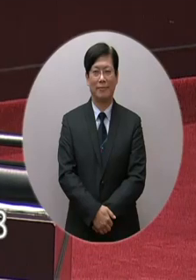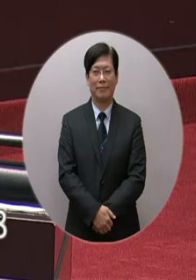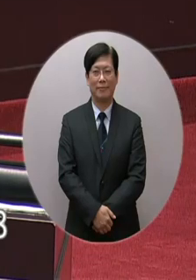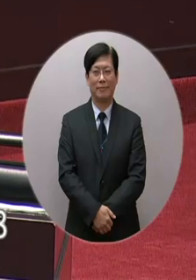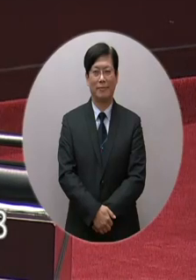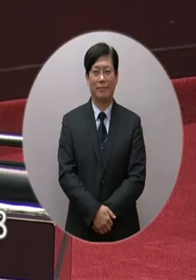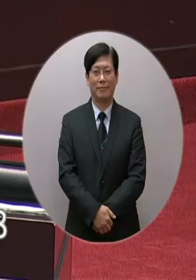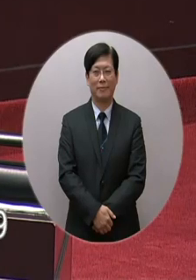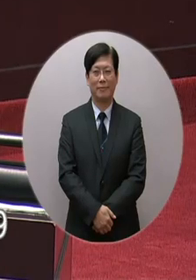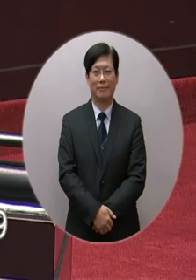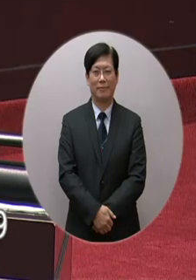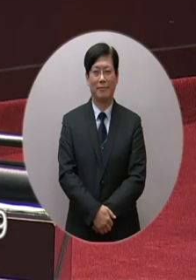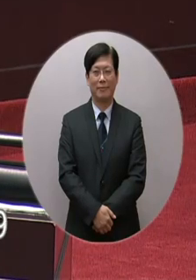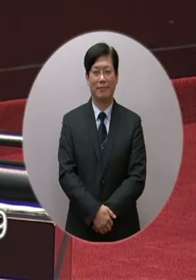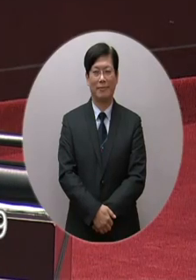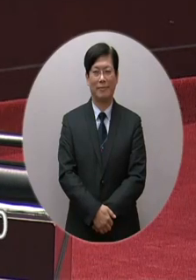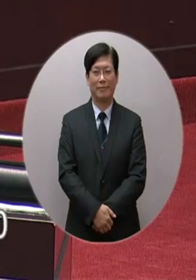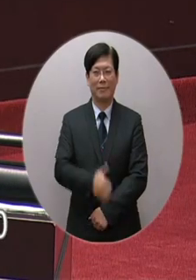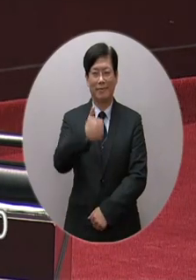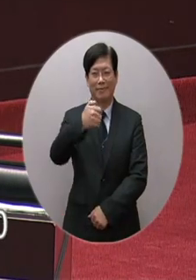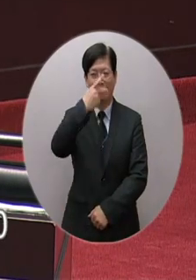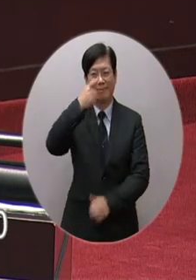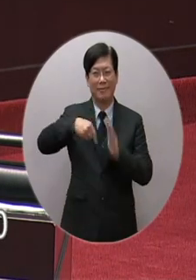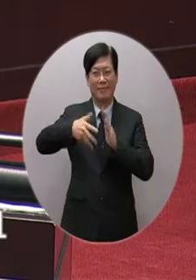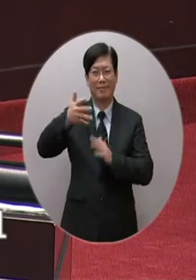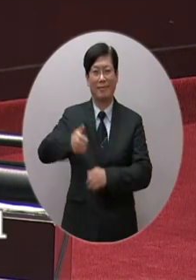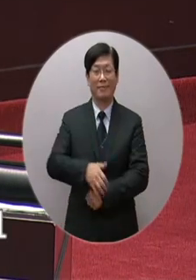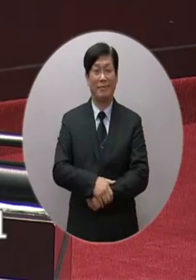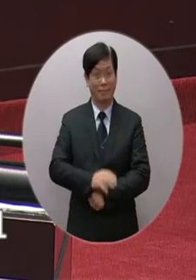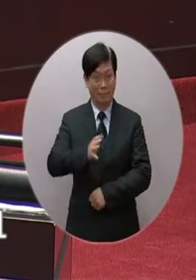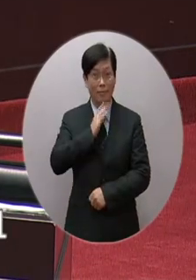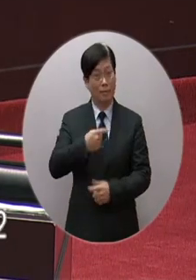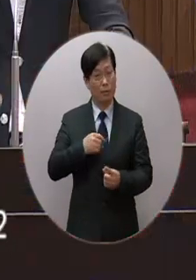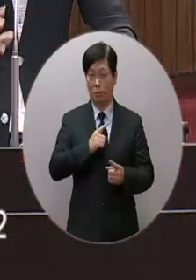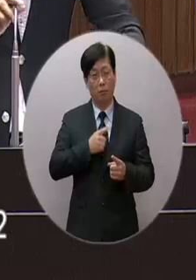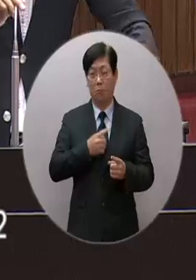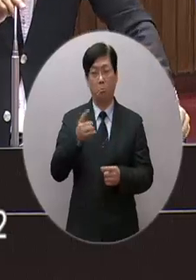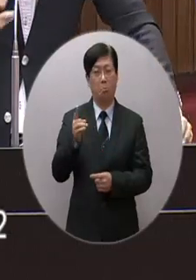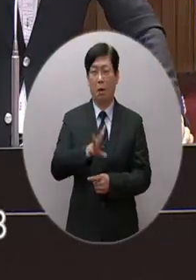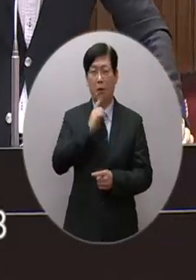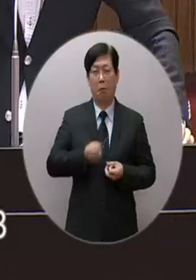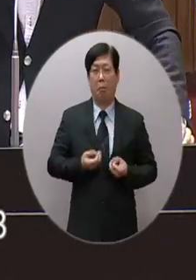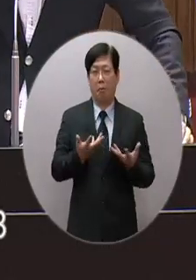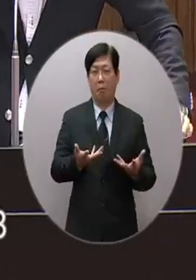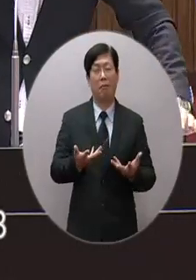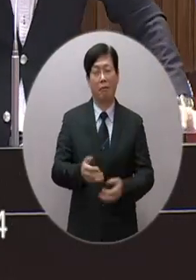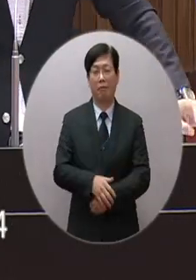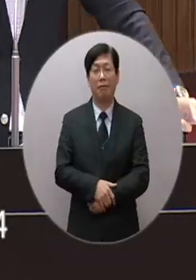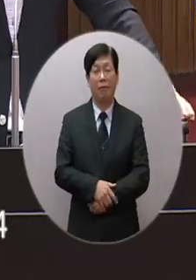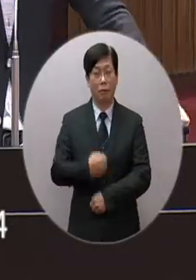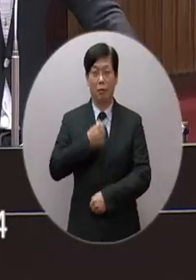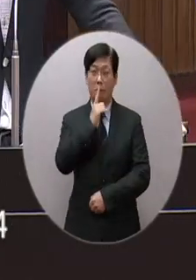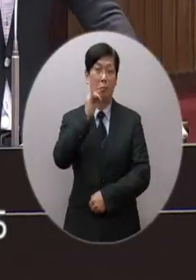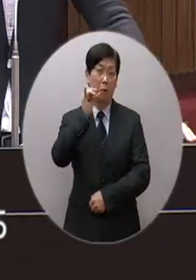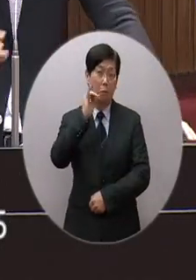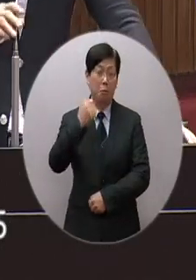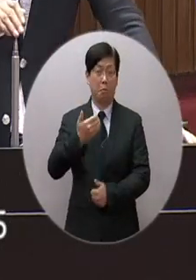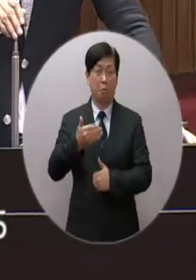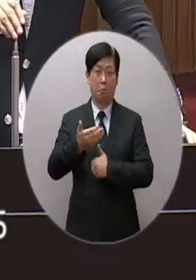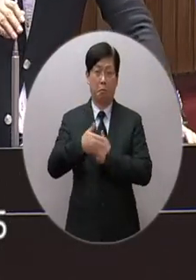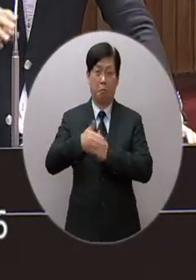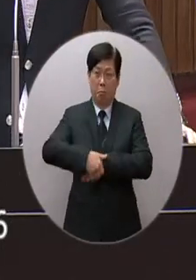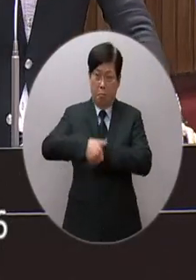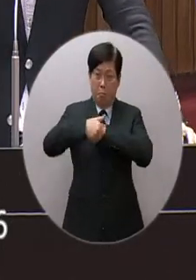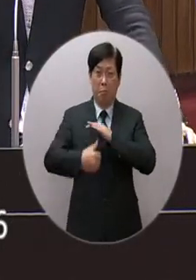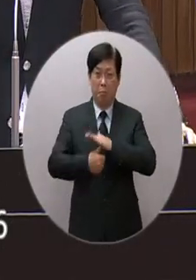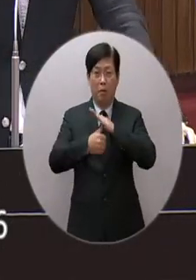刘委员，生日快乐。 谢谢赖院长，不过我是没有在过生日的，因为我只有一个妈妈给我带大，我觉得生